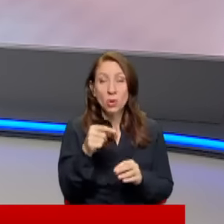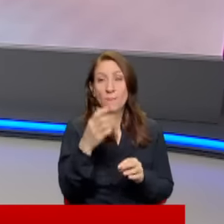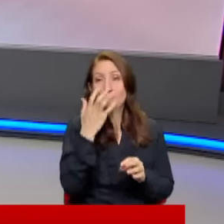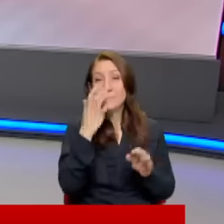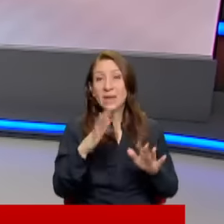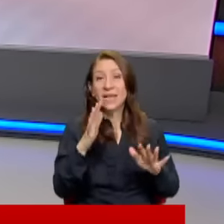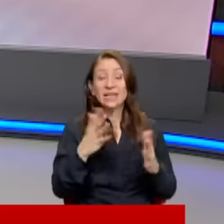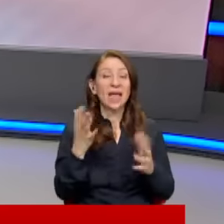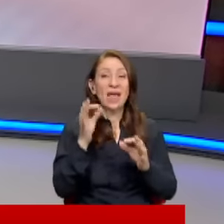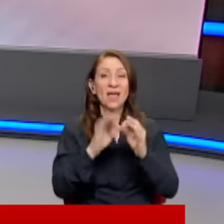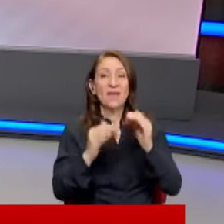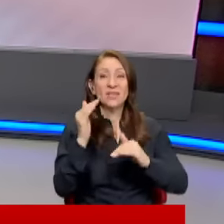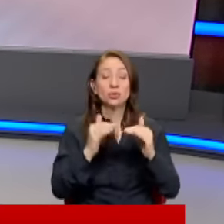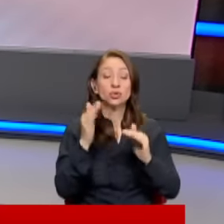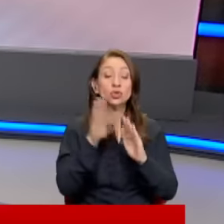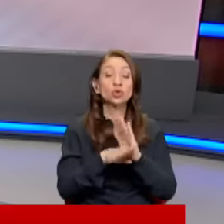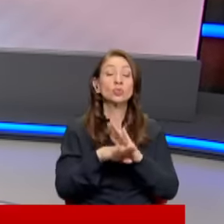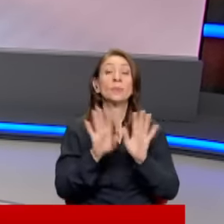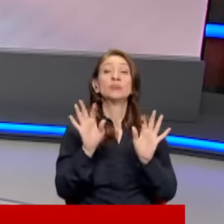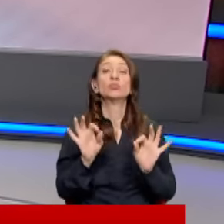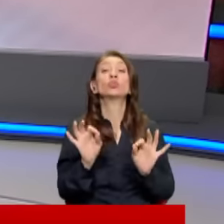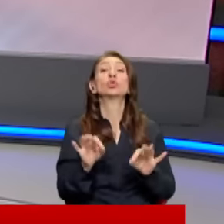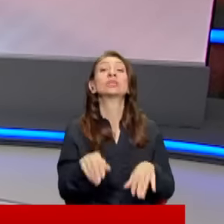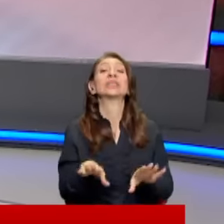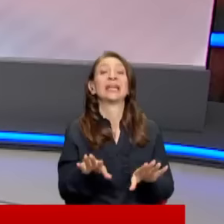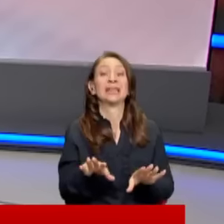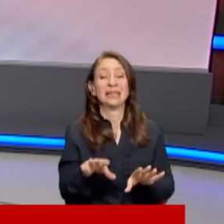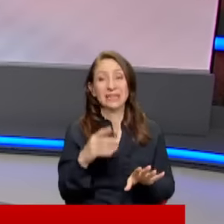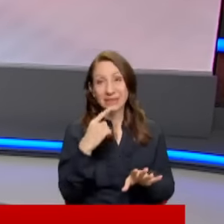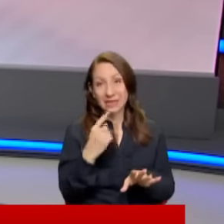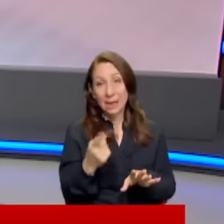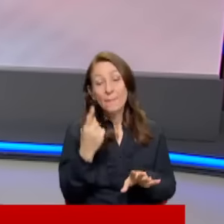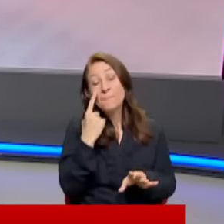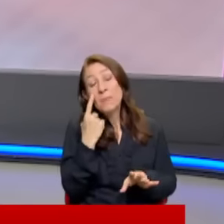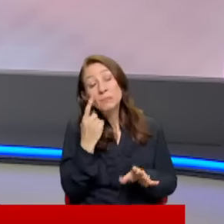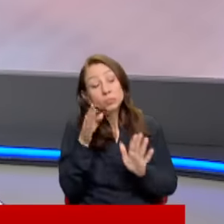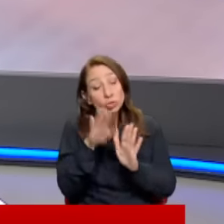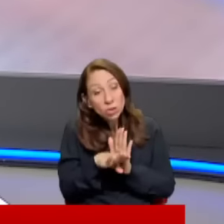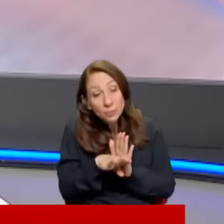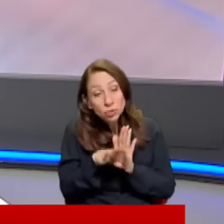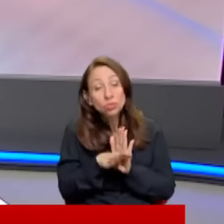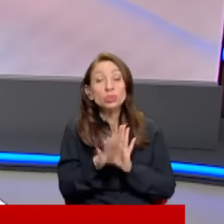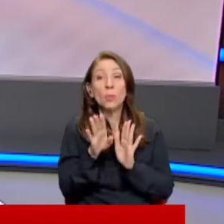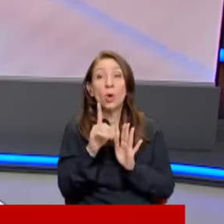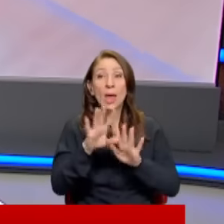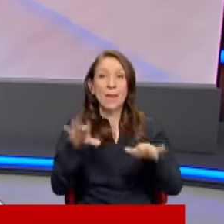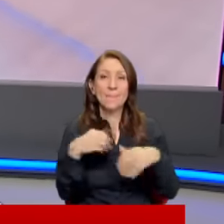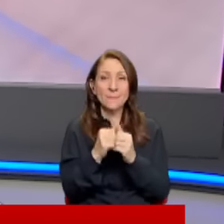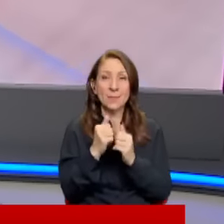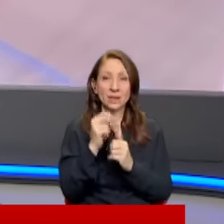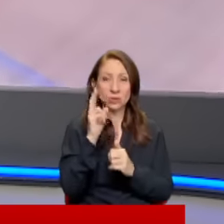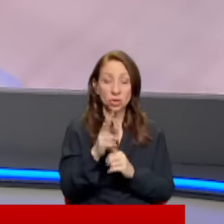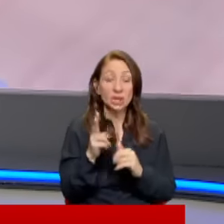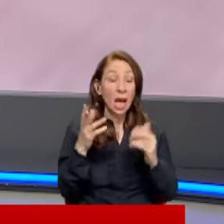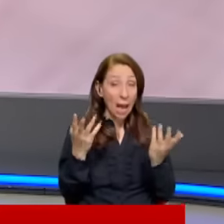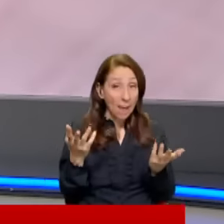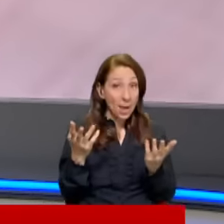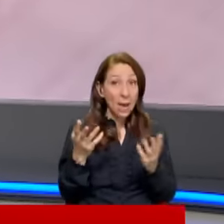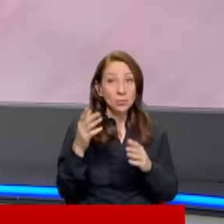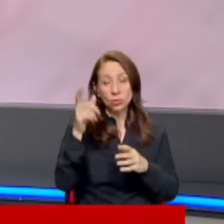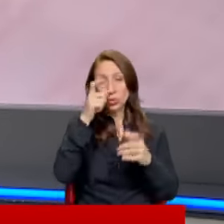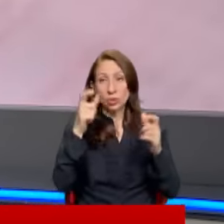beklentileri Enflasyonun düşmemesi mümkün değil yönünde bakalım düşecek mi düşmeyecek mi onu Hep birlikte göreceğiz ama